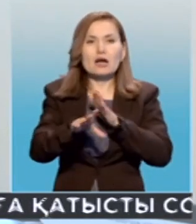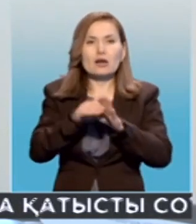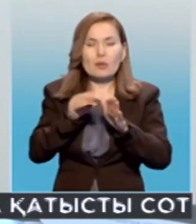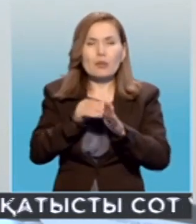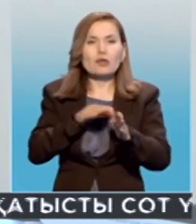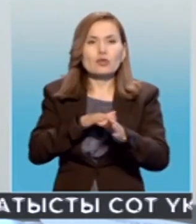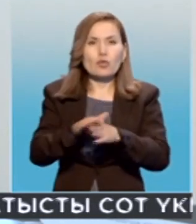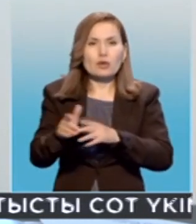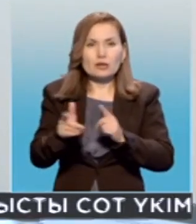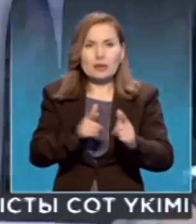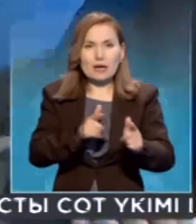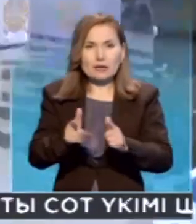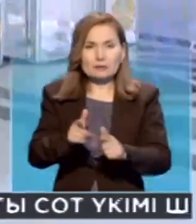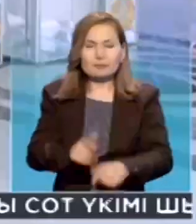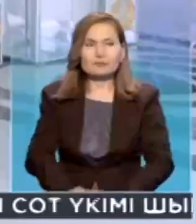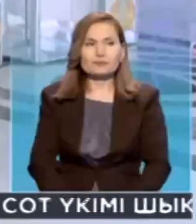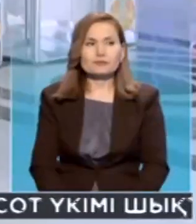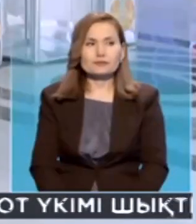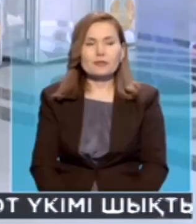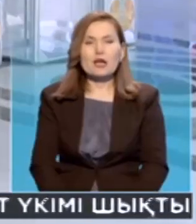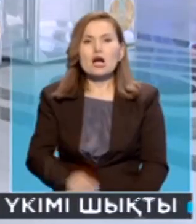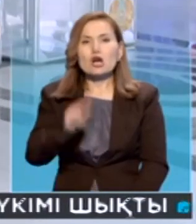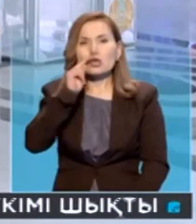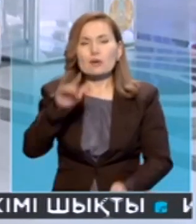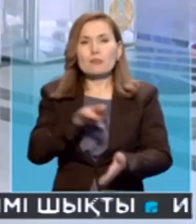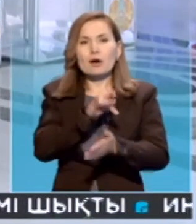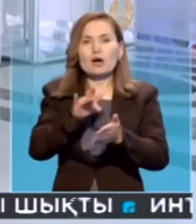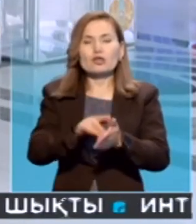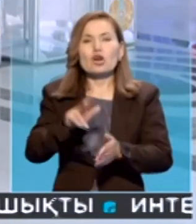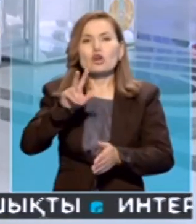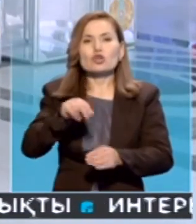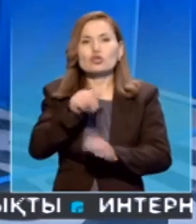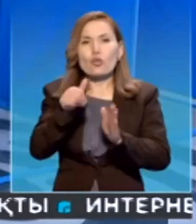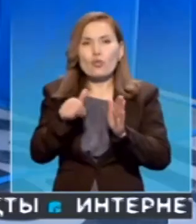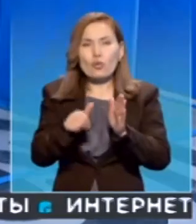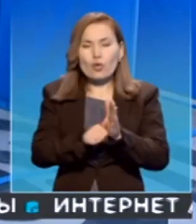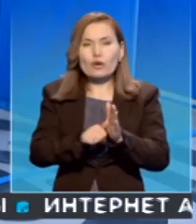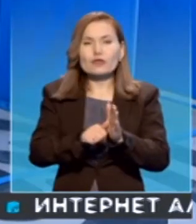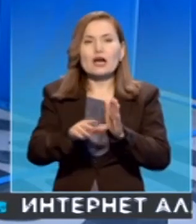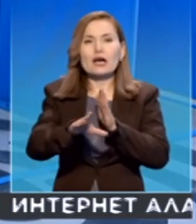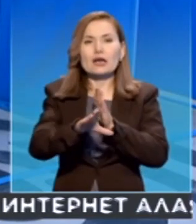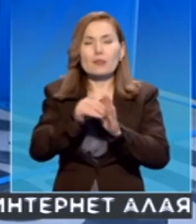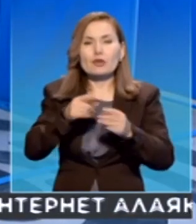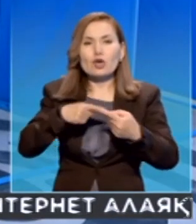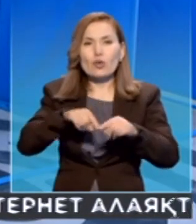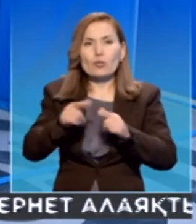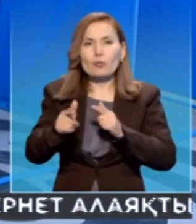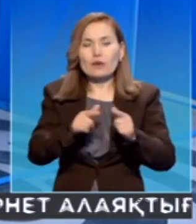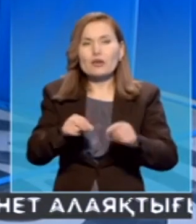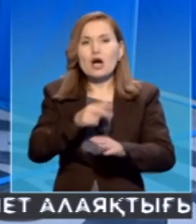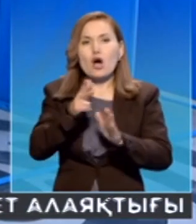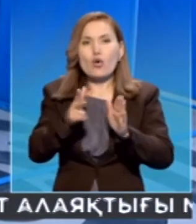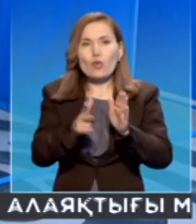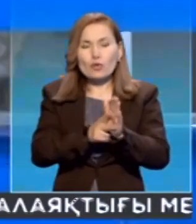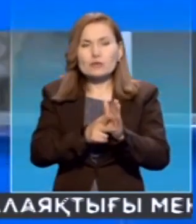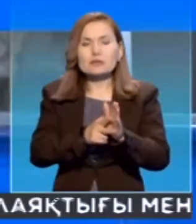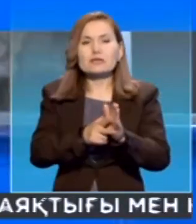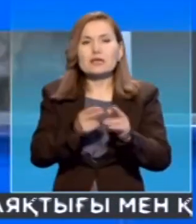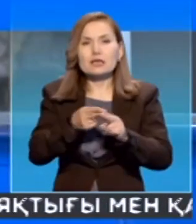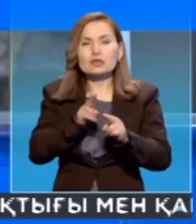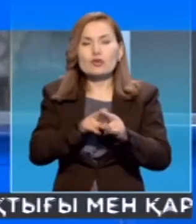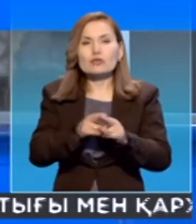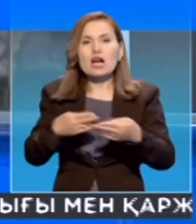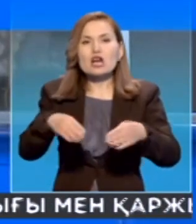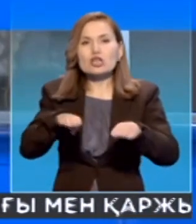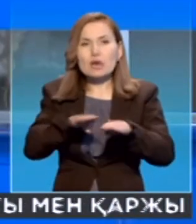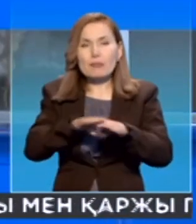референдумға толық дайын. Ал Шымкентте 316 референдум учаскесі жасақталған, оның 18-і жабық мекемелерде